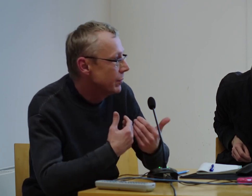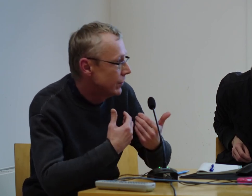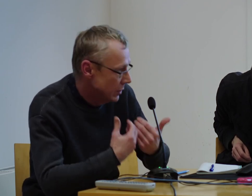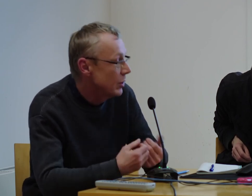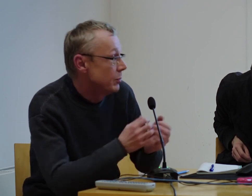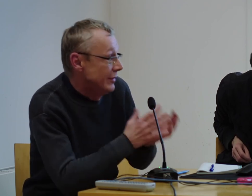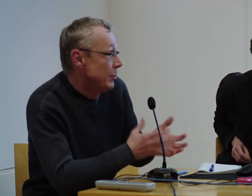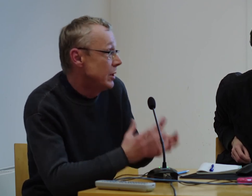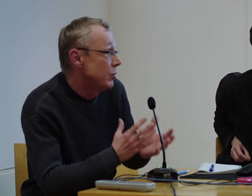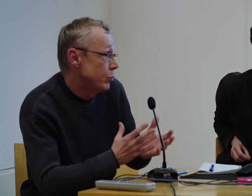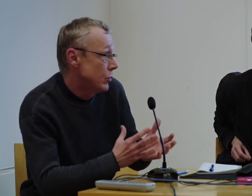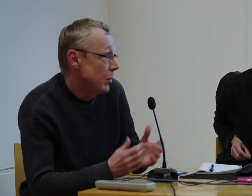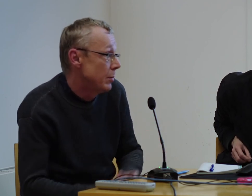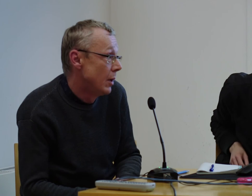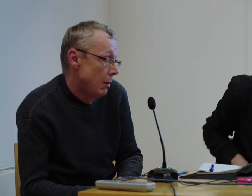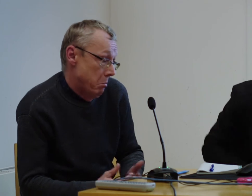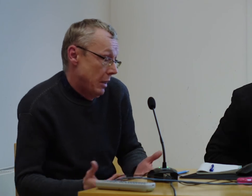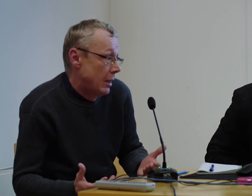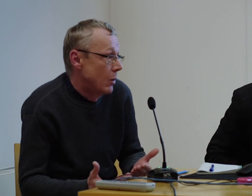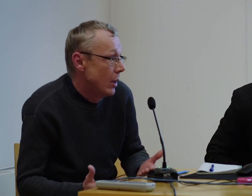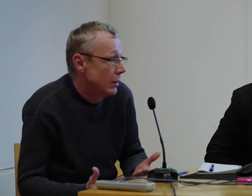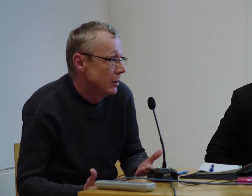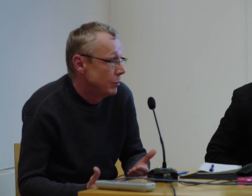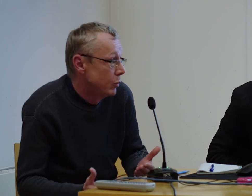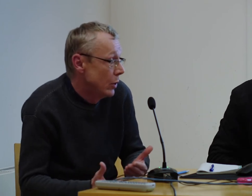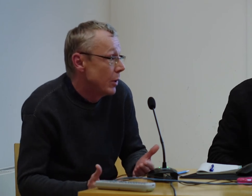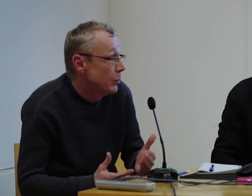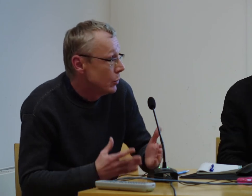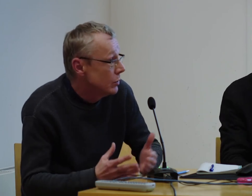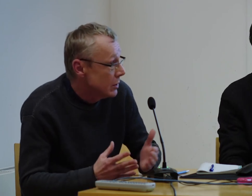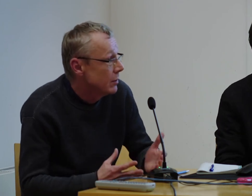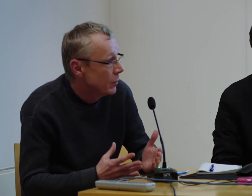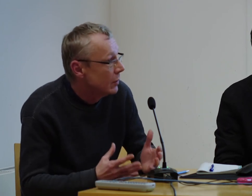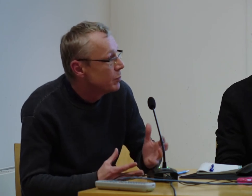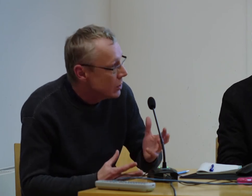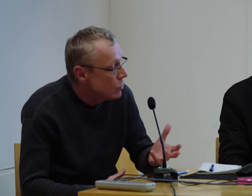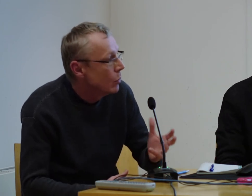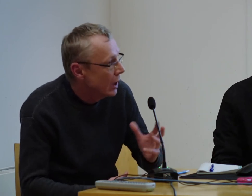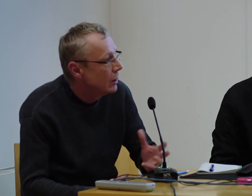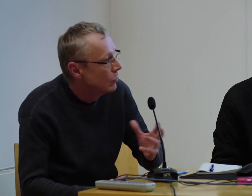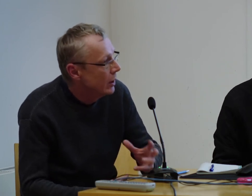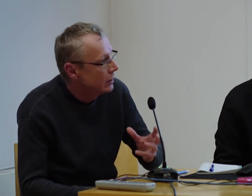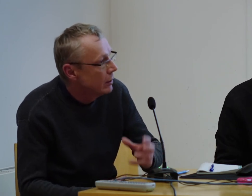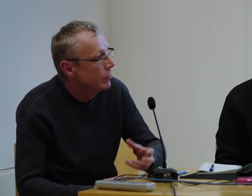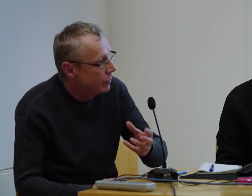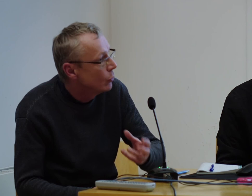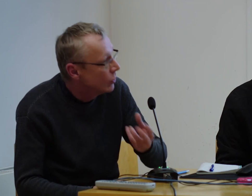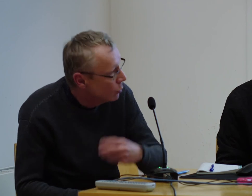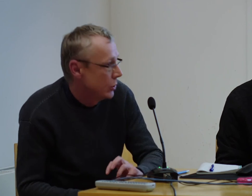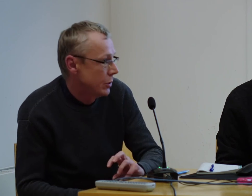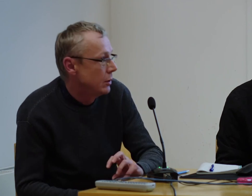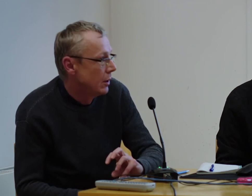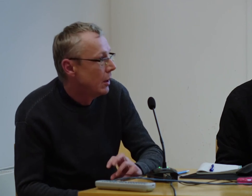prostě tímhle tím způsobem, tak jako já to budu jenom rád, protože vlastně zpřesňují nějaké úvahy, které